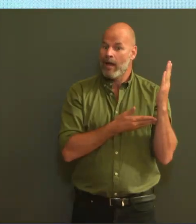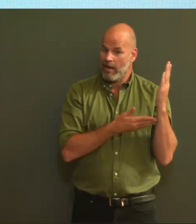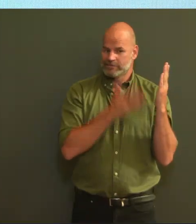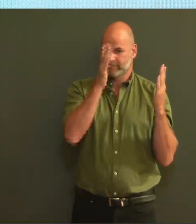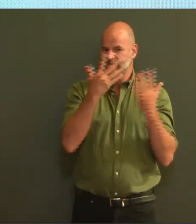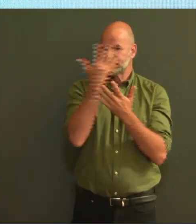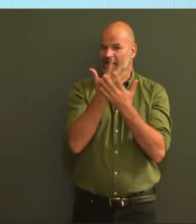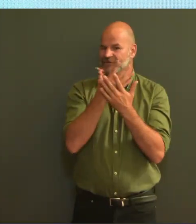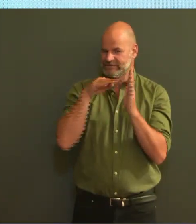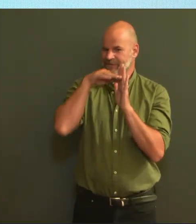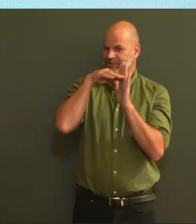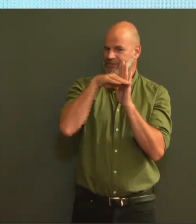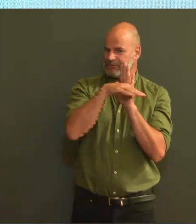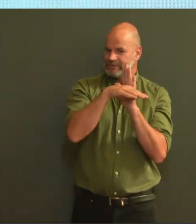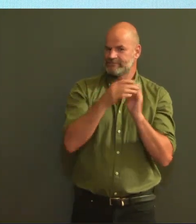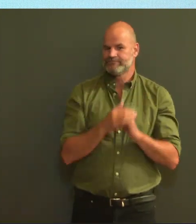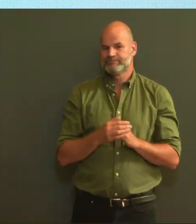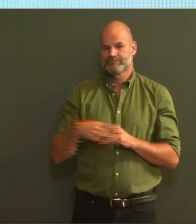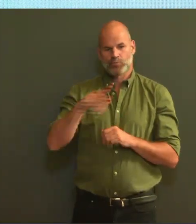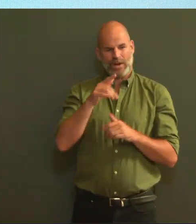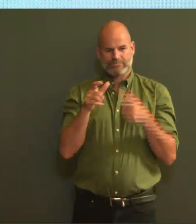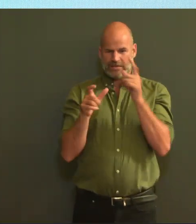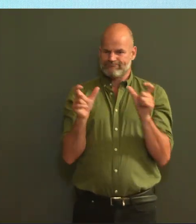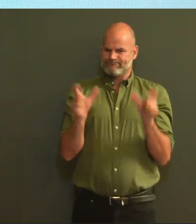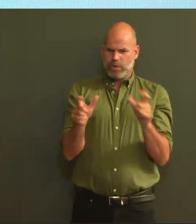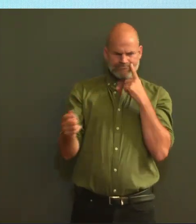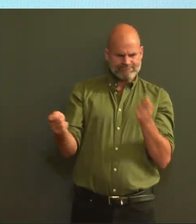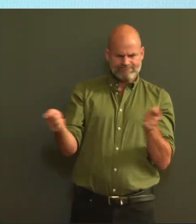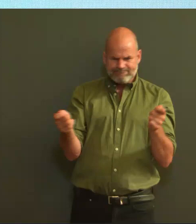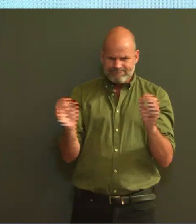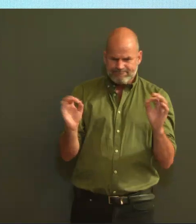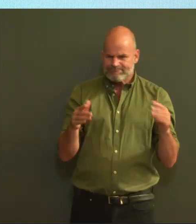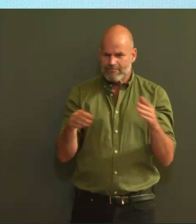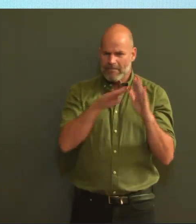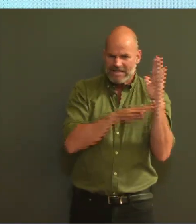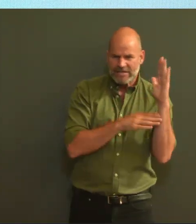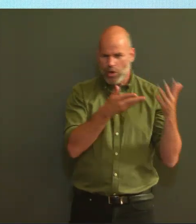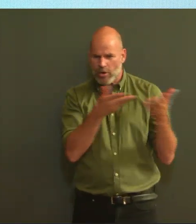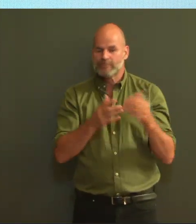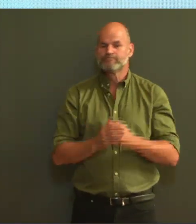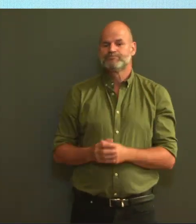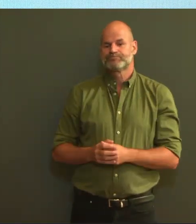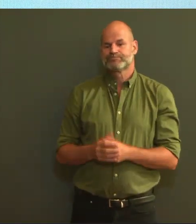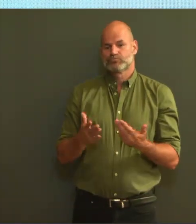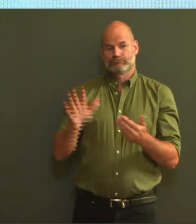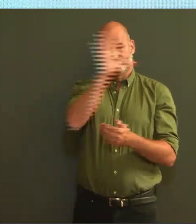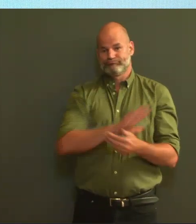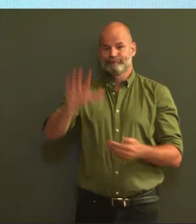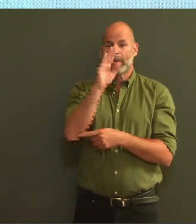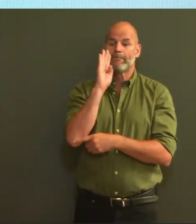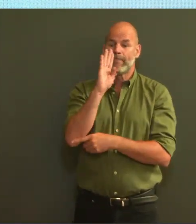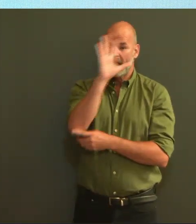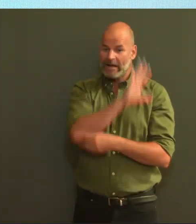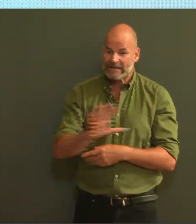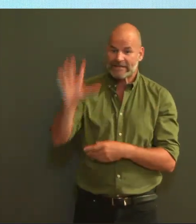we wat meer grip en controle over de situatie. Op dit moment, wanneer we naar België in zijn geheel kijken, zien we dat het hoogst